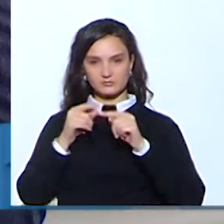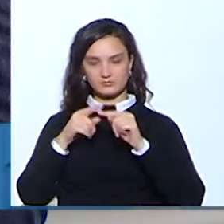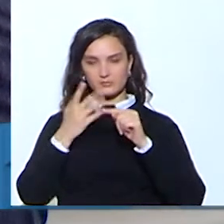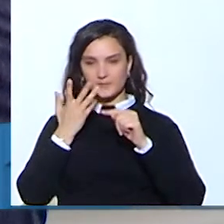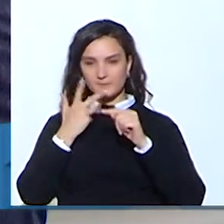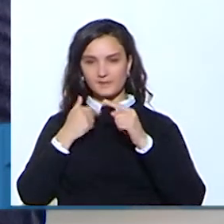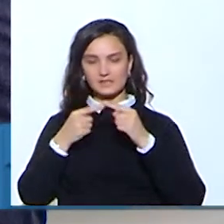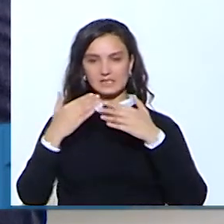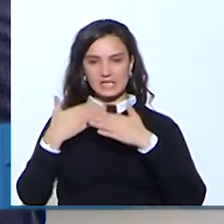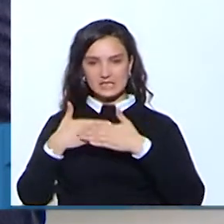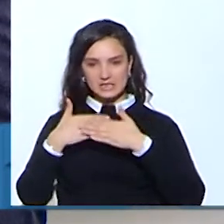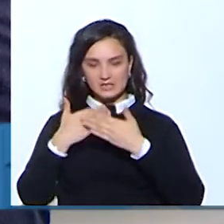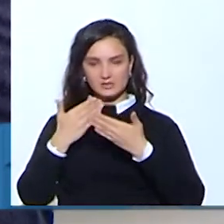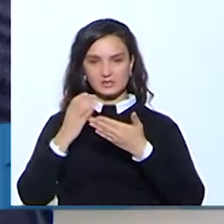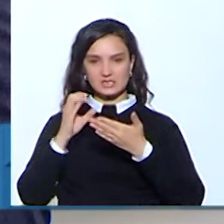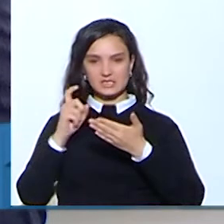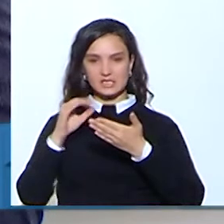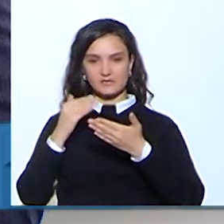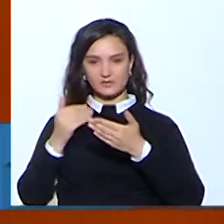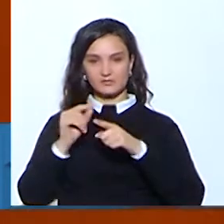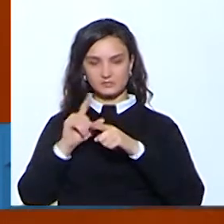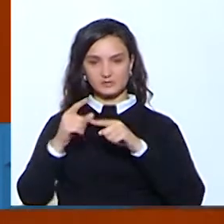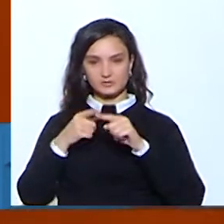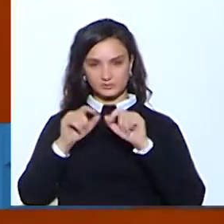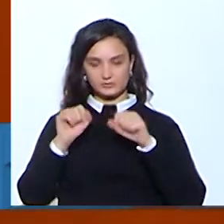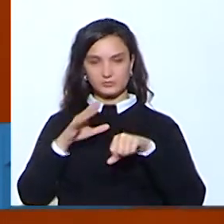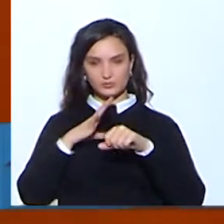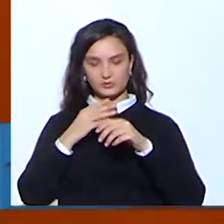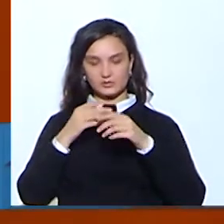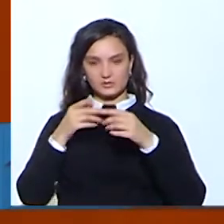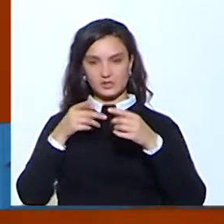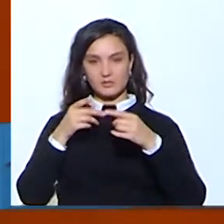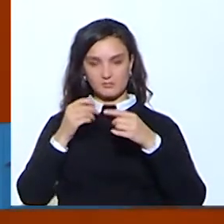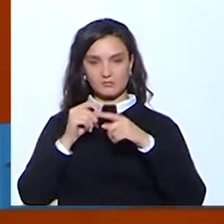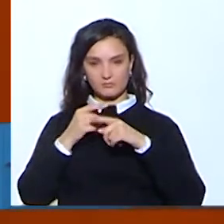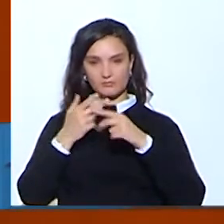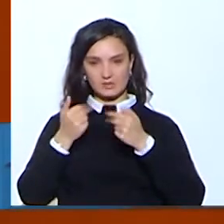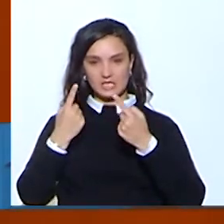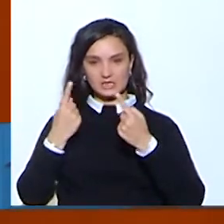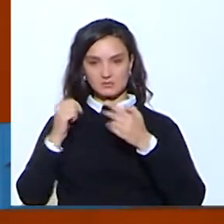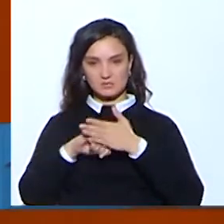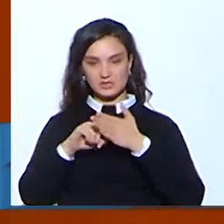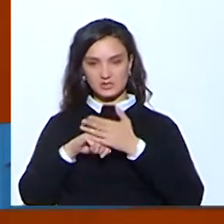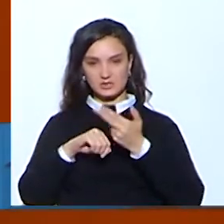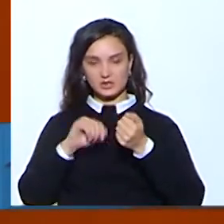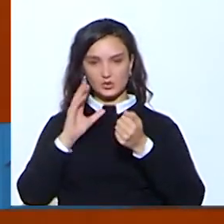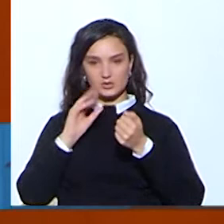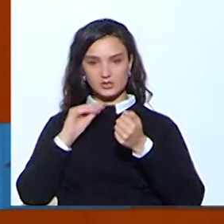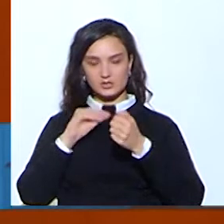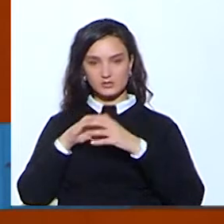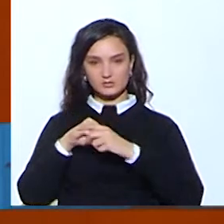ულტრაისფერი, რენტგენის სხივით გამოწვეული. ანუ შეიძლება გამოსხივება ამას გამოიწვიოს. ჩვენ ერთ-ერთ მიზეზს მივადეგით, როდესაც